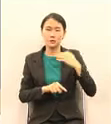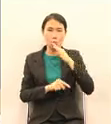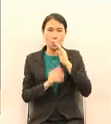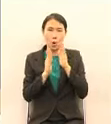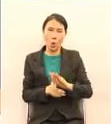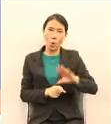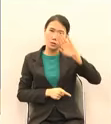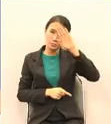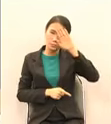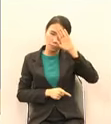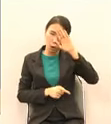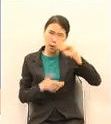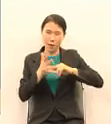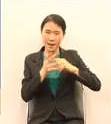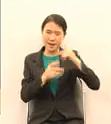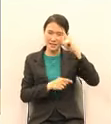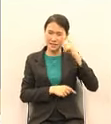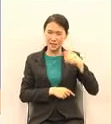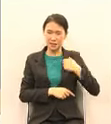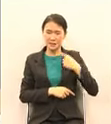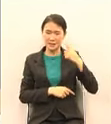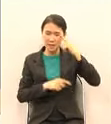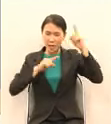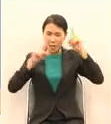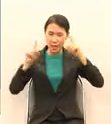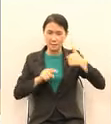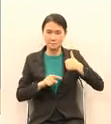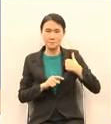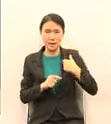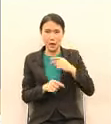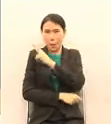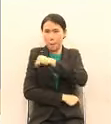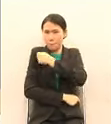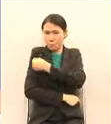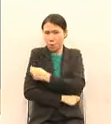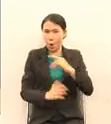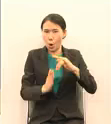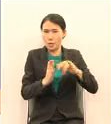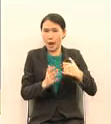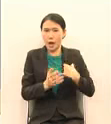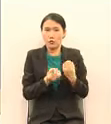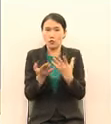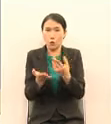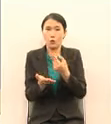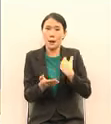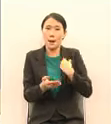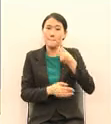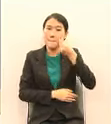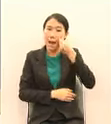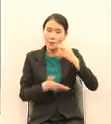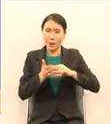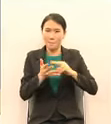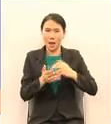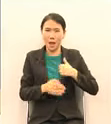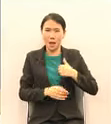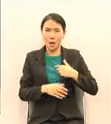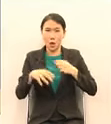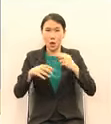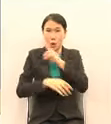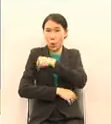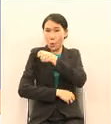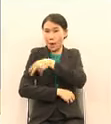นคนไข้นัดคนไข้ที่ยังไม่จำเป็นเราก็มีกระบวนการของการส่งยาไปที่บ้านนะครับโดยที่ไม่ต้องมาโรงพยาบาลในช่